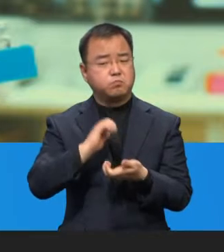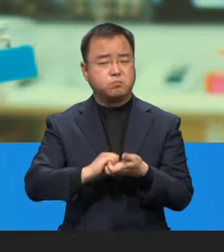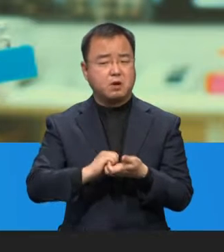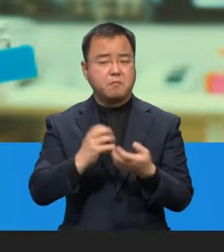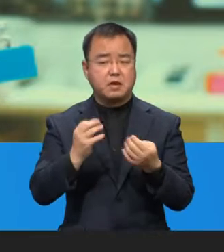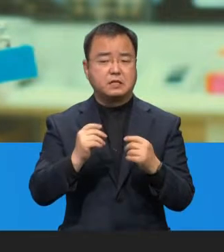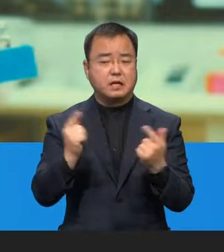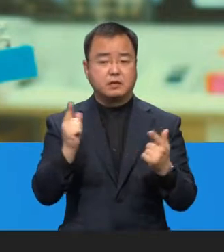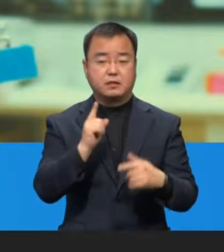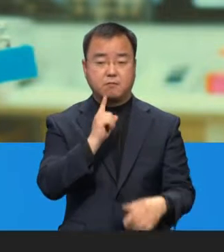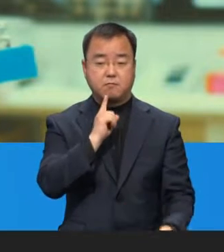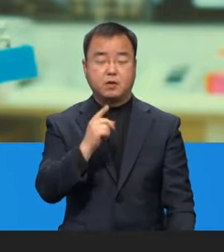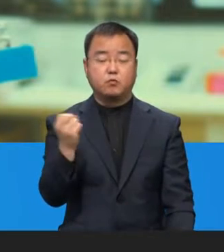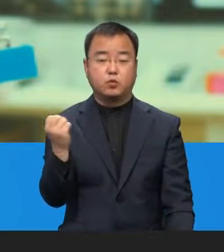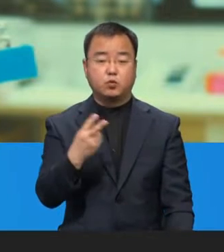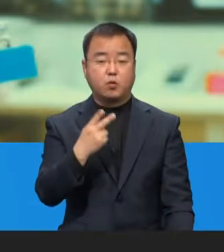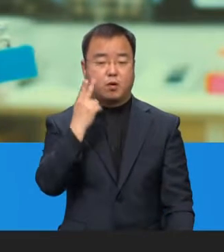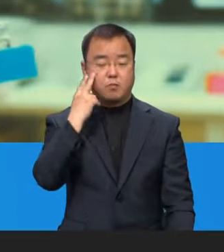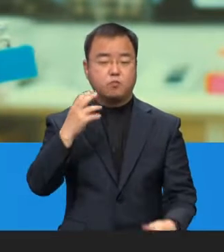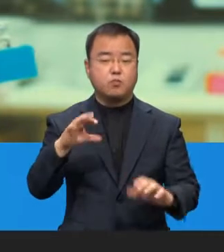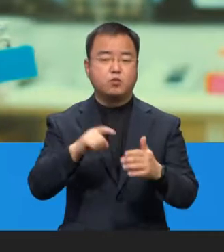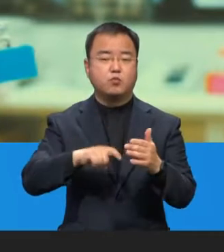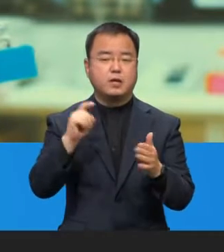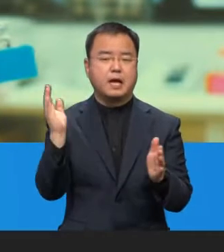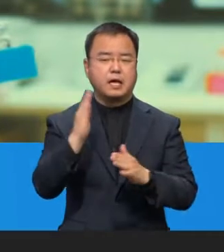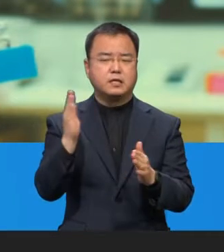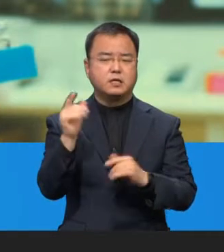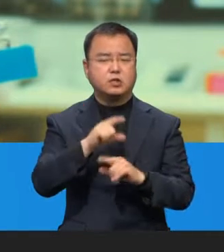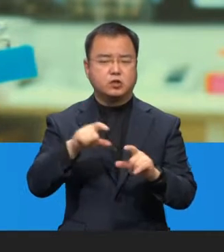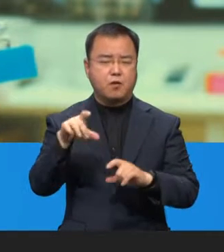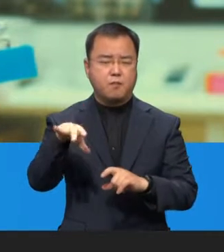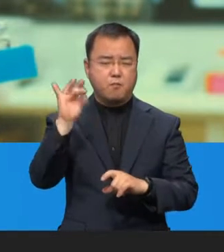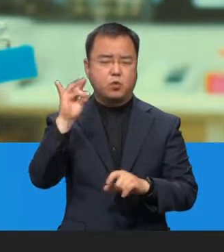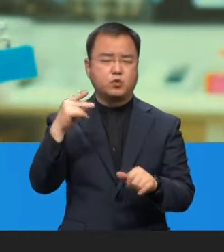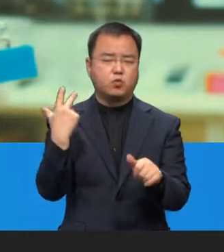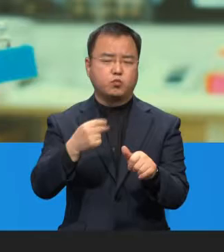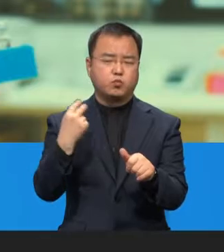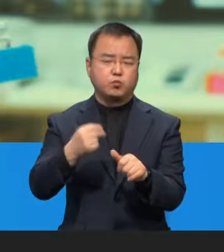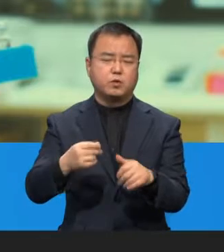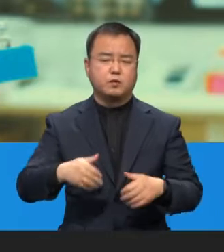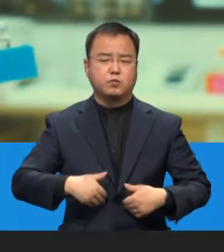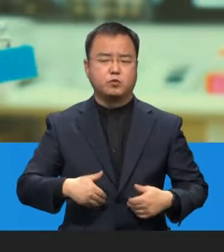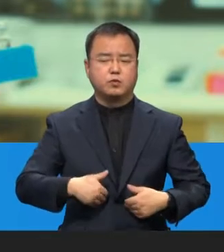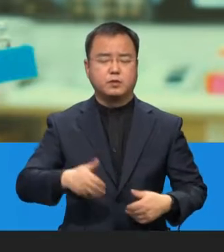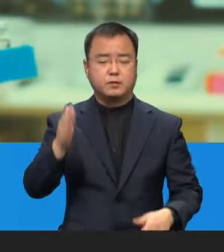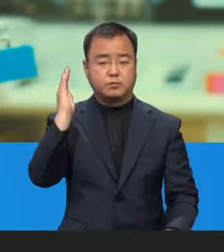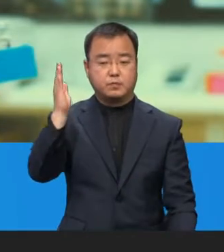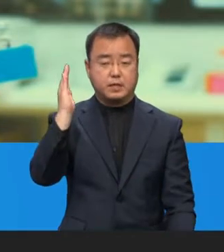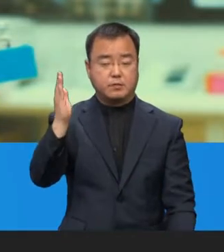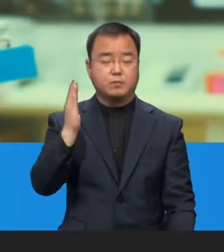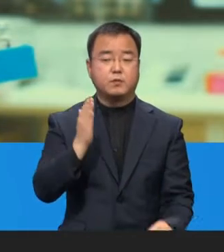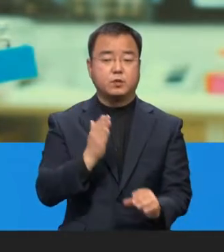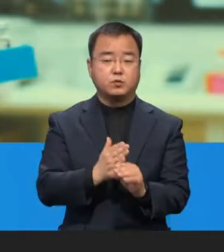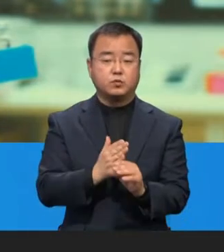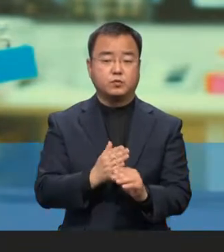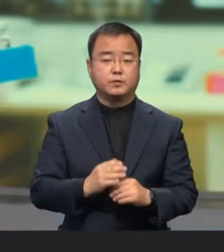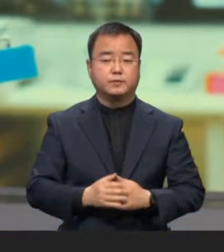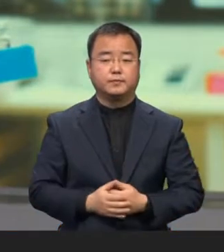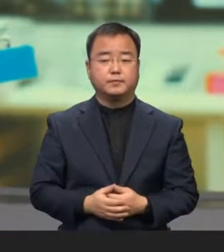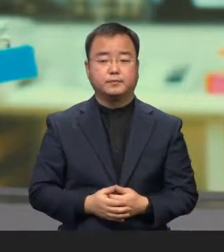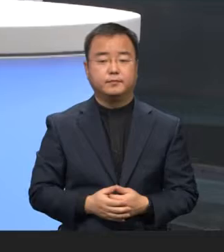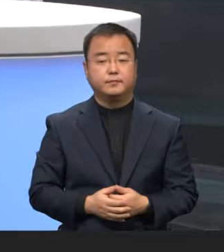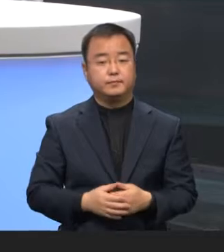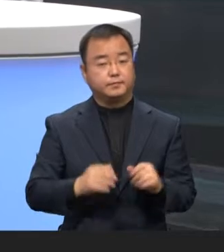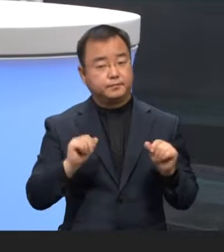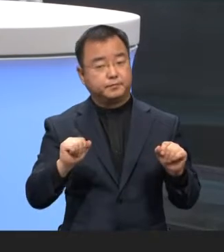또 미국에서는 학생들 먼저 백신 접종을 맞게 해야 한다는 주장도 나왔습니다. 자세한 얘기를 최희연 기자와 나눠봅니다. 최